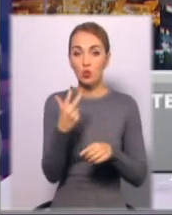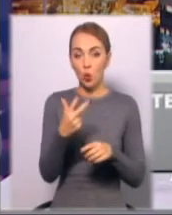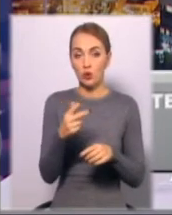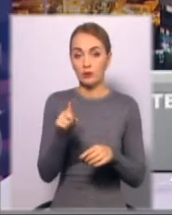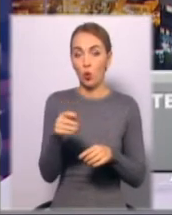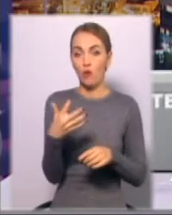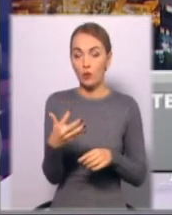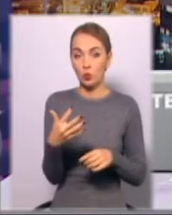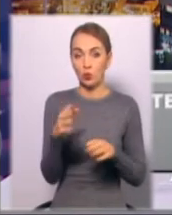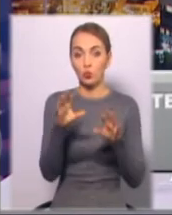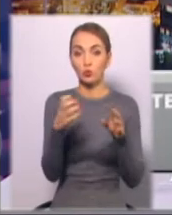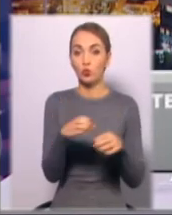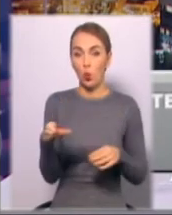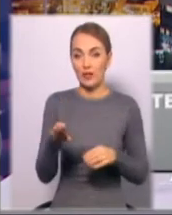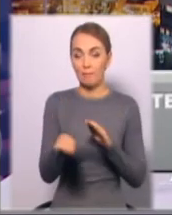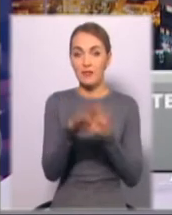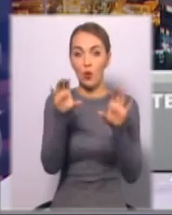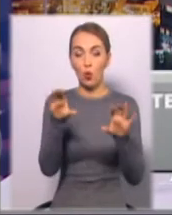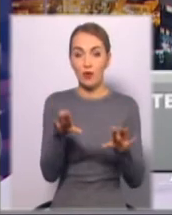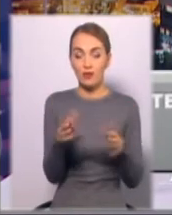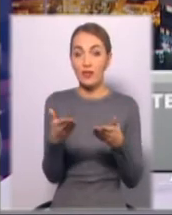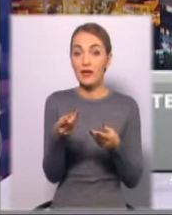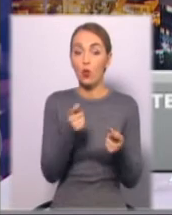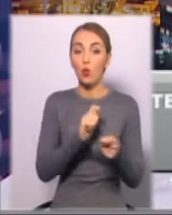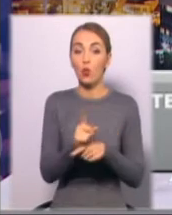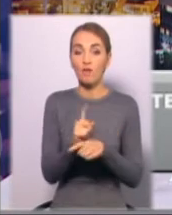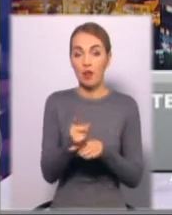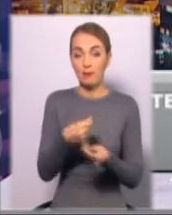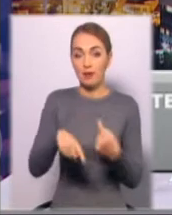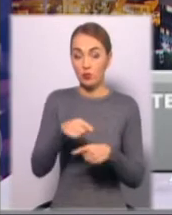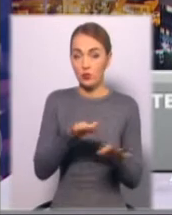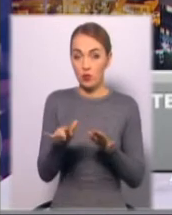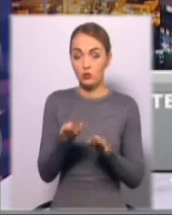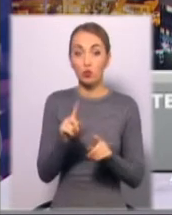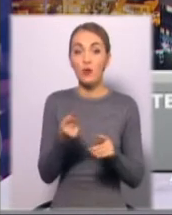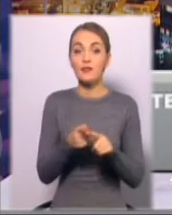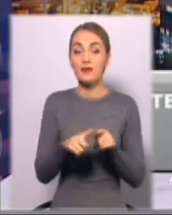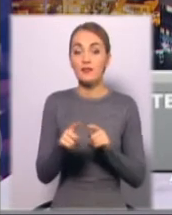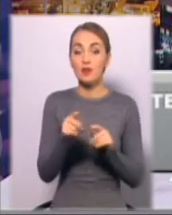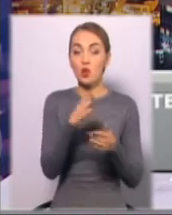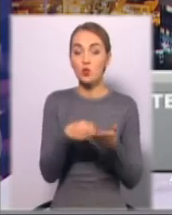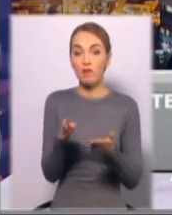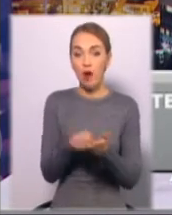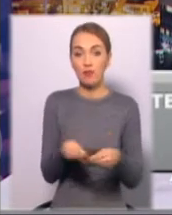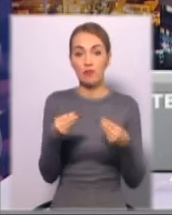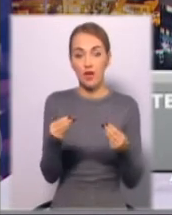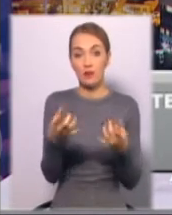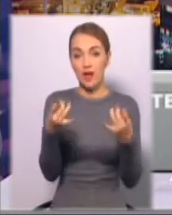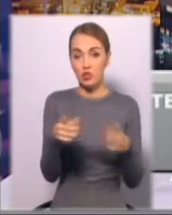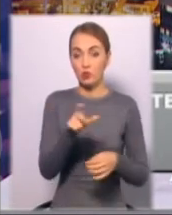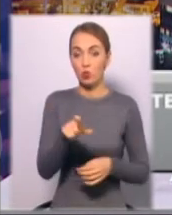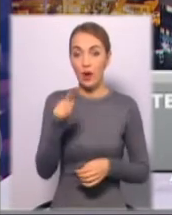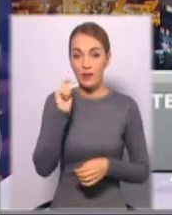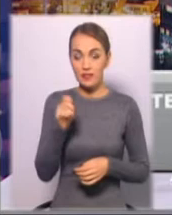3,5 сотень підзаконних актів, які регулювали підприємницьку діяльність. І будемо з'ясовувати, що це скасування дасть насамперед пересічним українцям